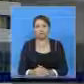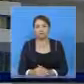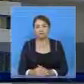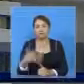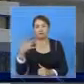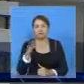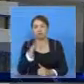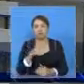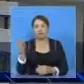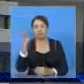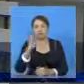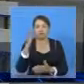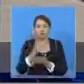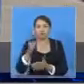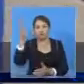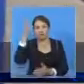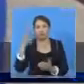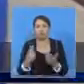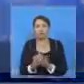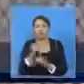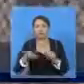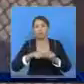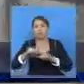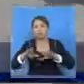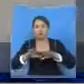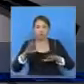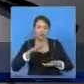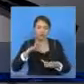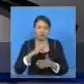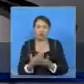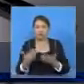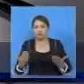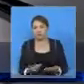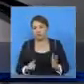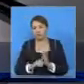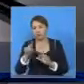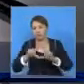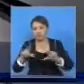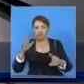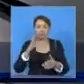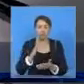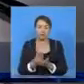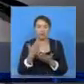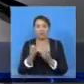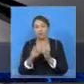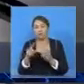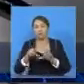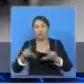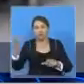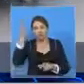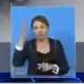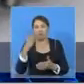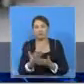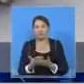50 жылға жуық тарихы бар білім ордасы алғашында балабақша болды. Кейін тұрғындар ұсынысымен бастауыш мектеп болды. Қазір 11 жылдық білім